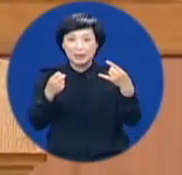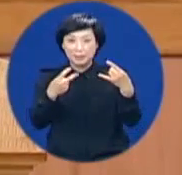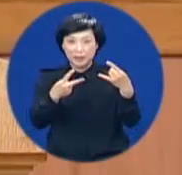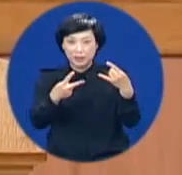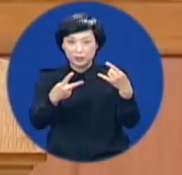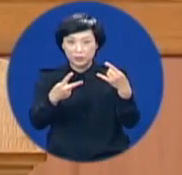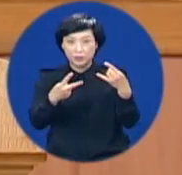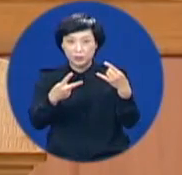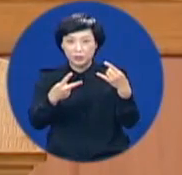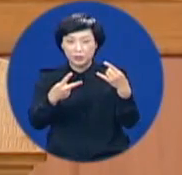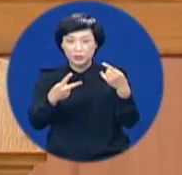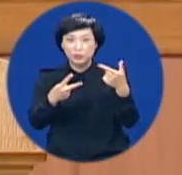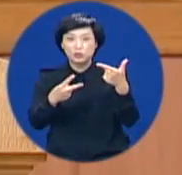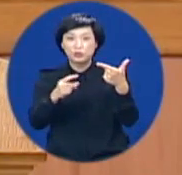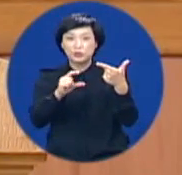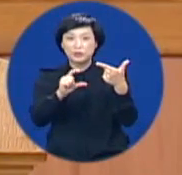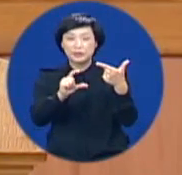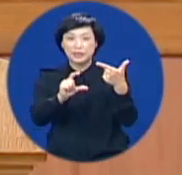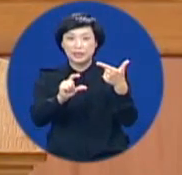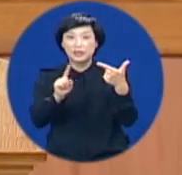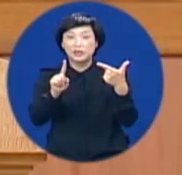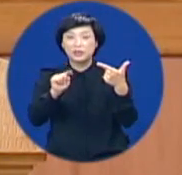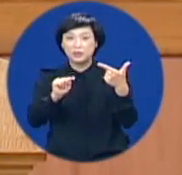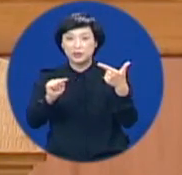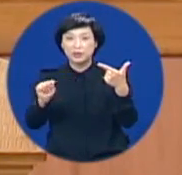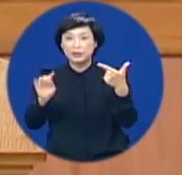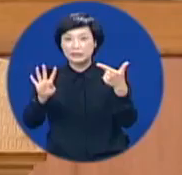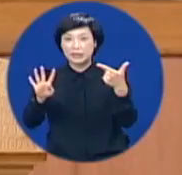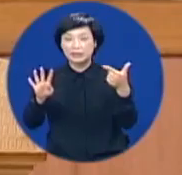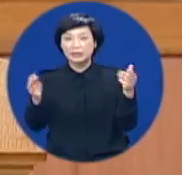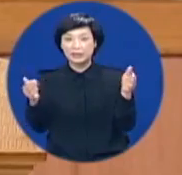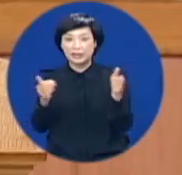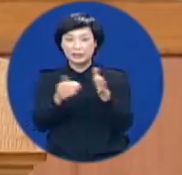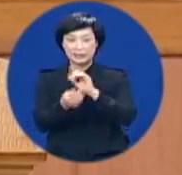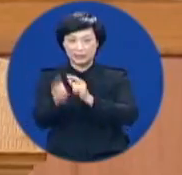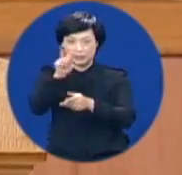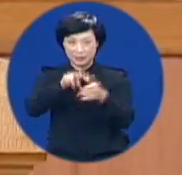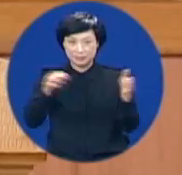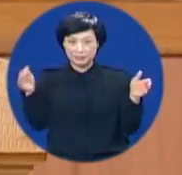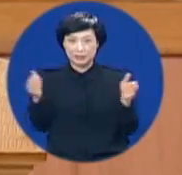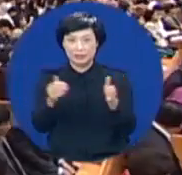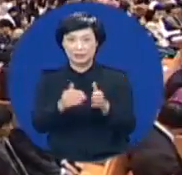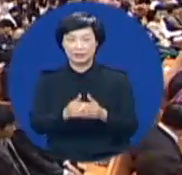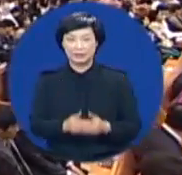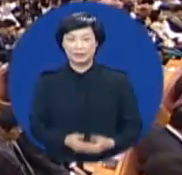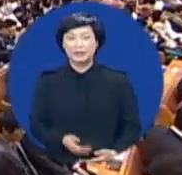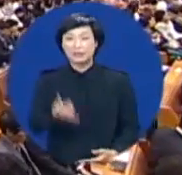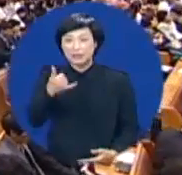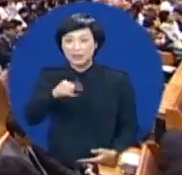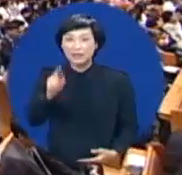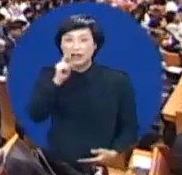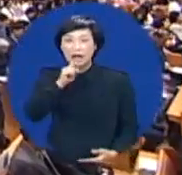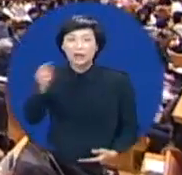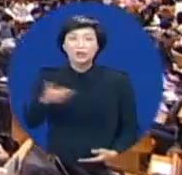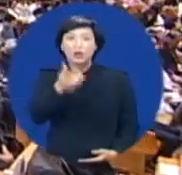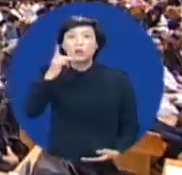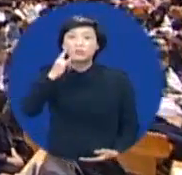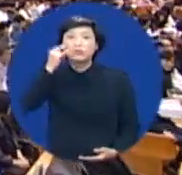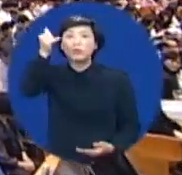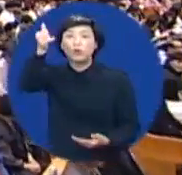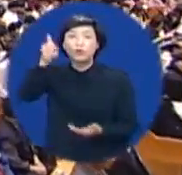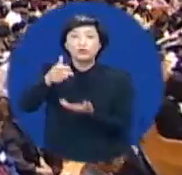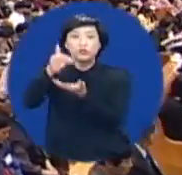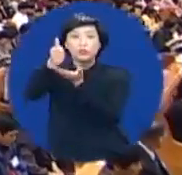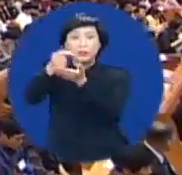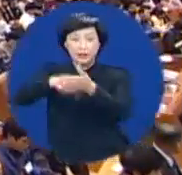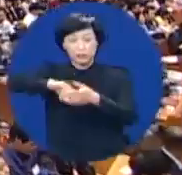예배소서 6장 1절에서 4절까지를 대독합니다. 자녀들아 너희 부모를 주 안에서